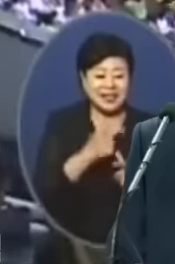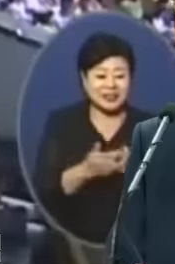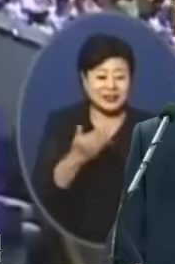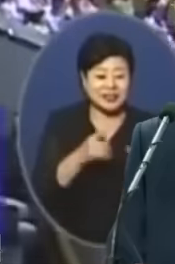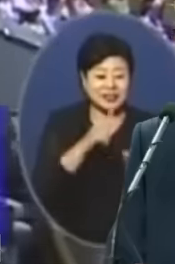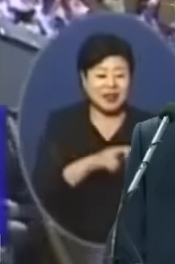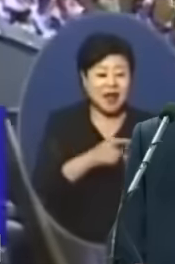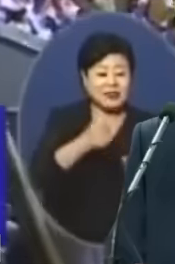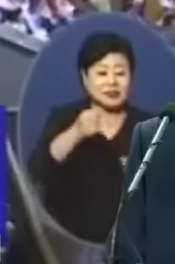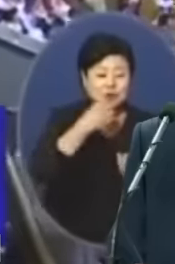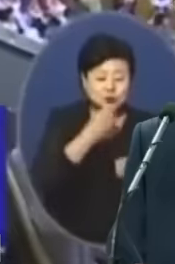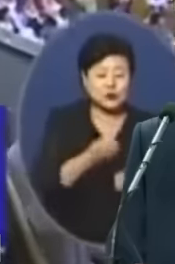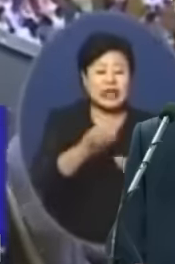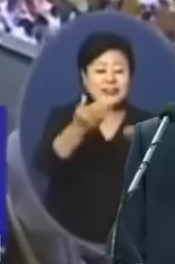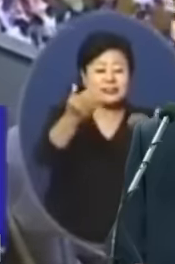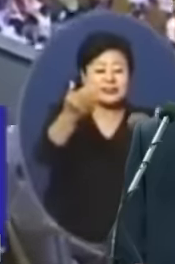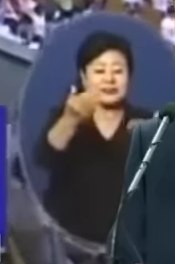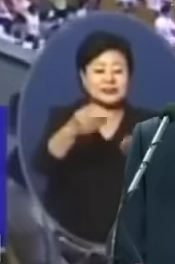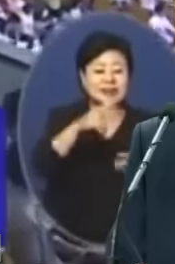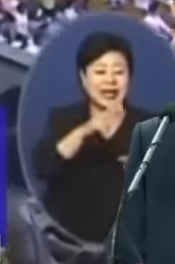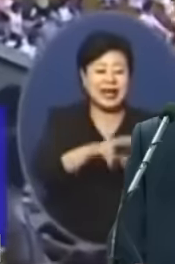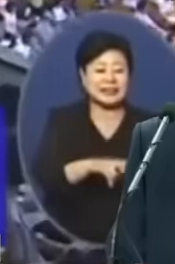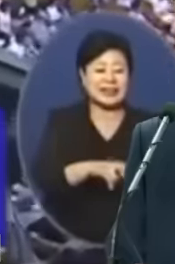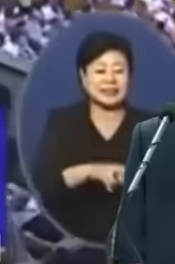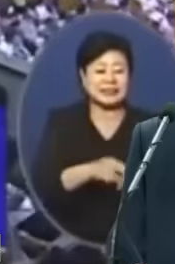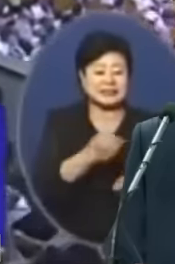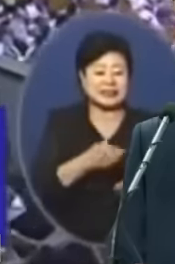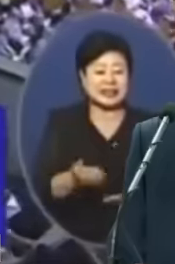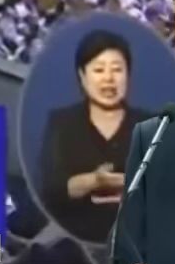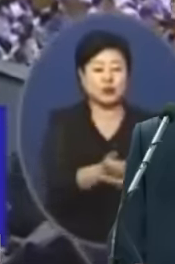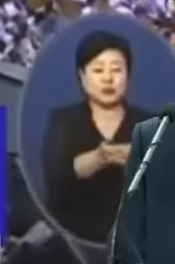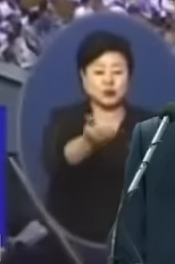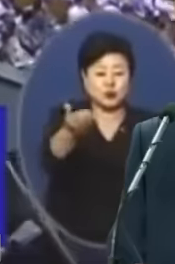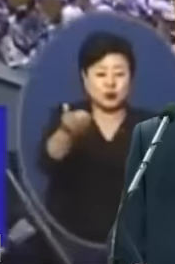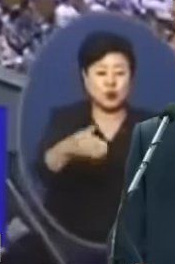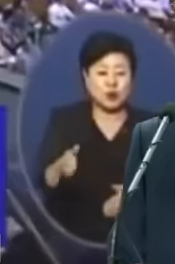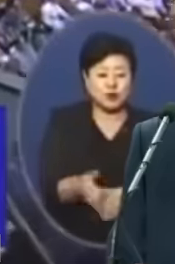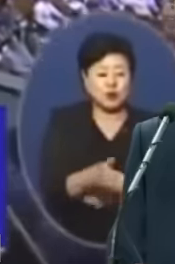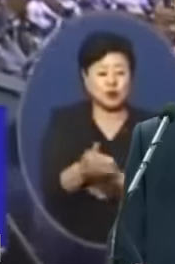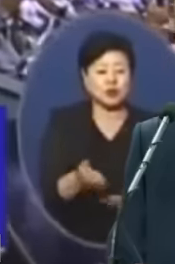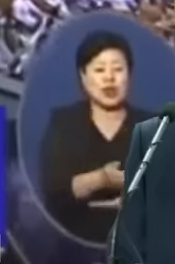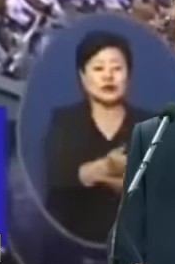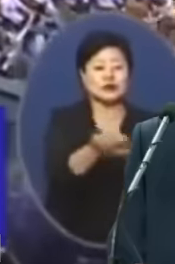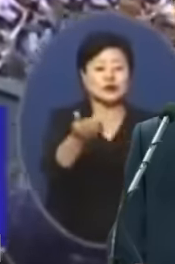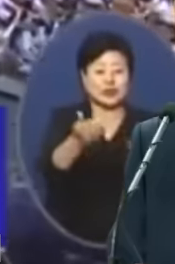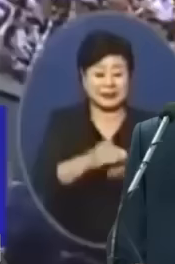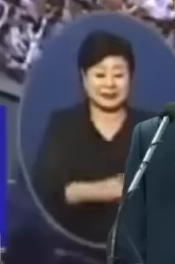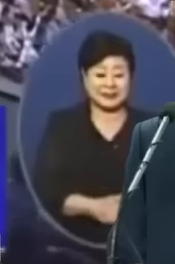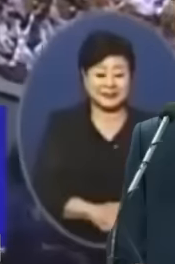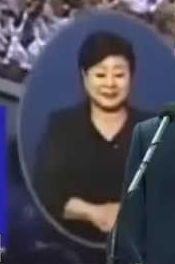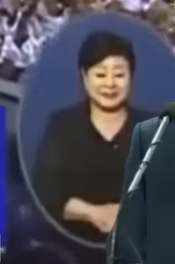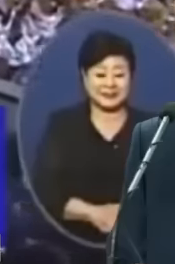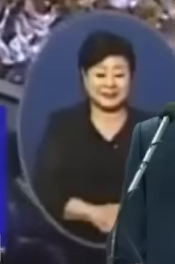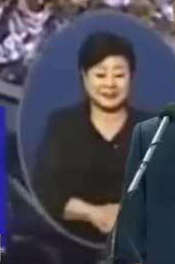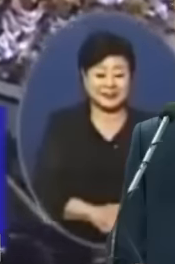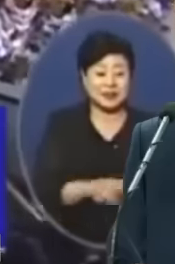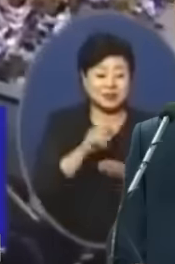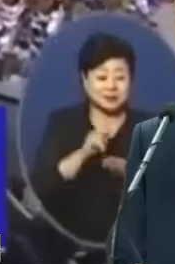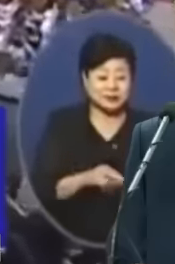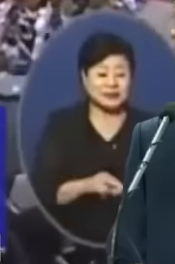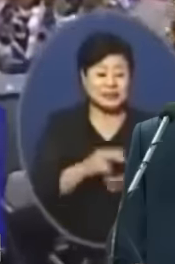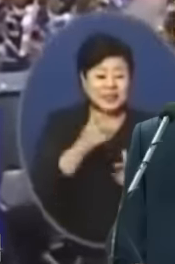예수께서 떡을 가져 축사하신 후에 앉아있는 제자들에게 나누어 주시고 물고기도 그렇게 그들 원대로 주시니라.